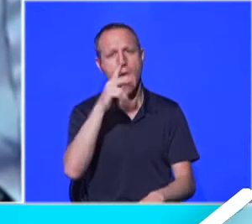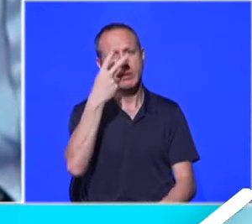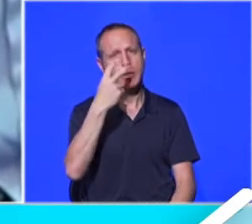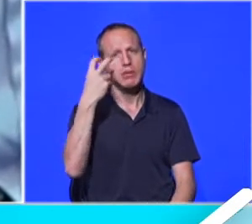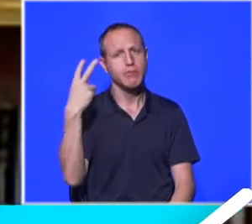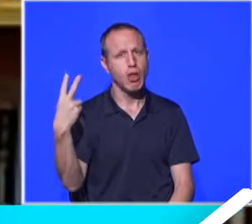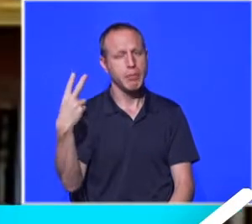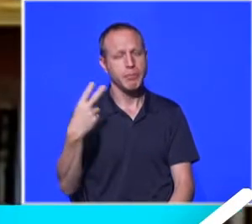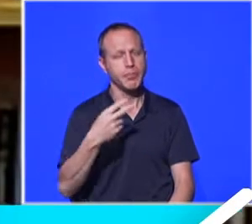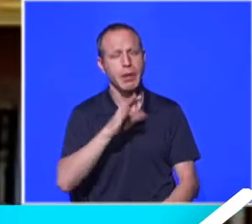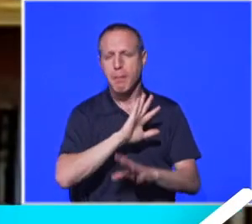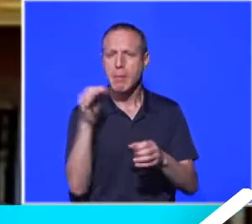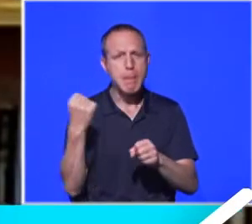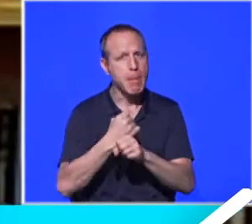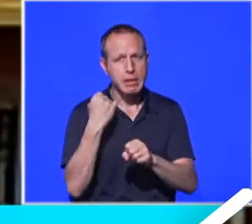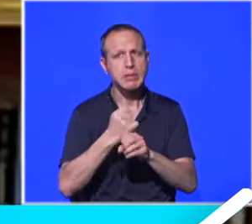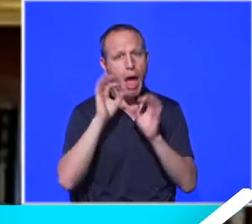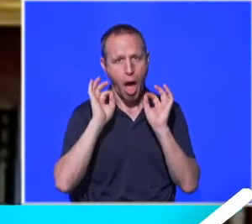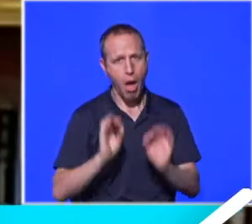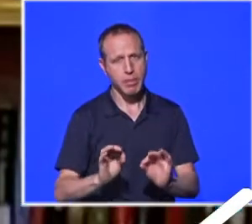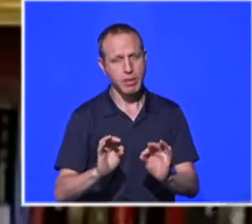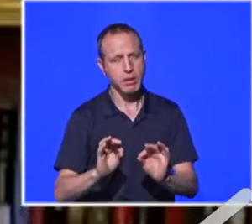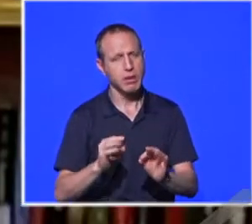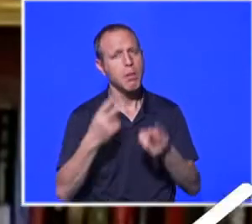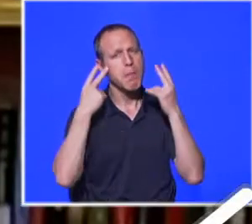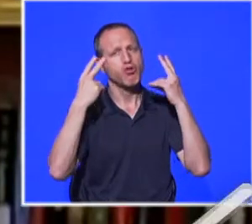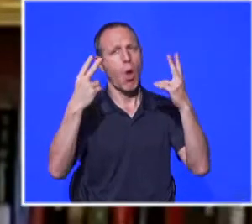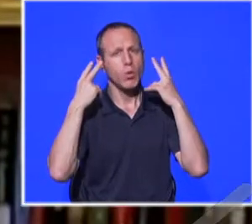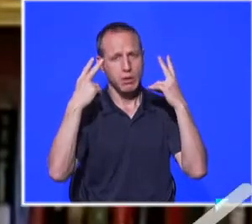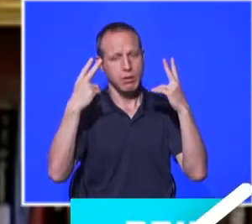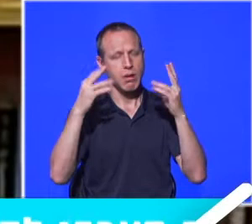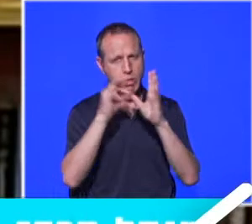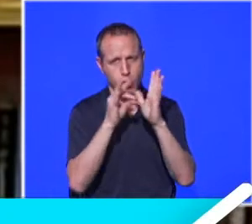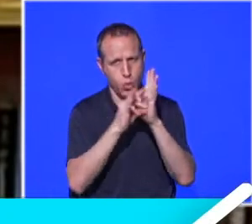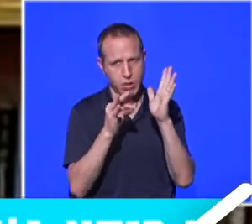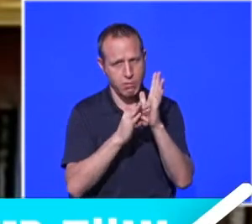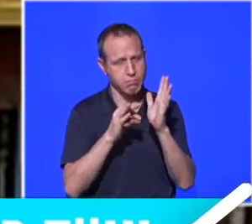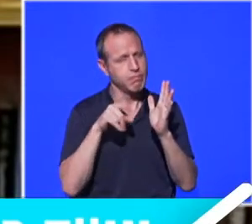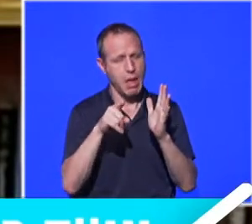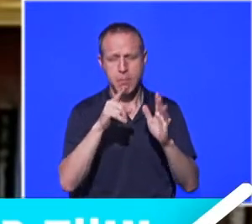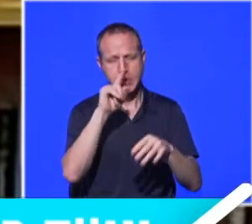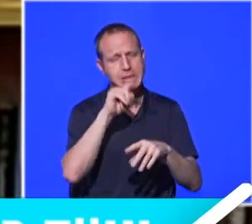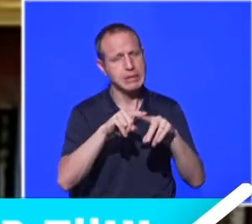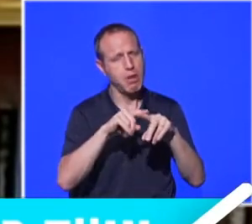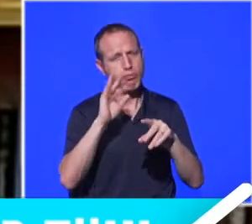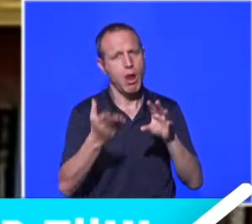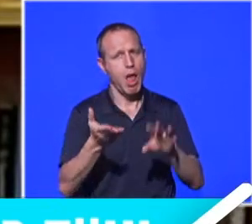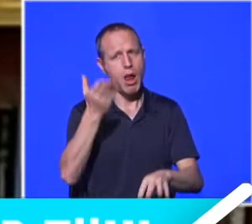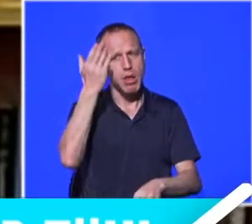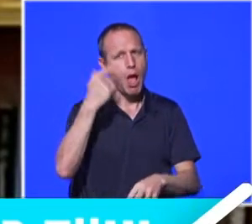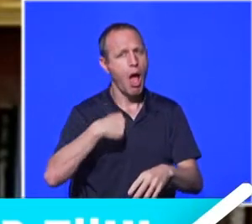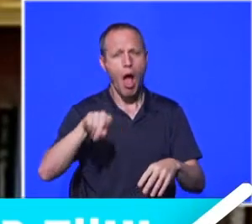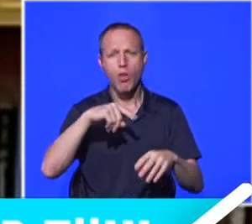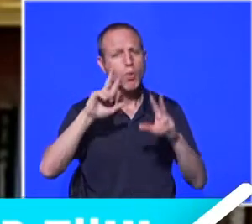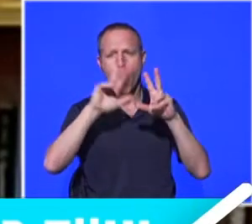2022, בלי מעשה אמיתי, משמעותי, הנתונים הם בסימן של עלייה, אנחנו לא